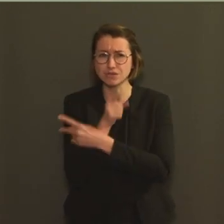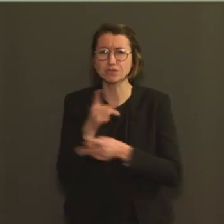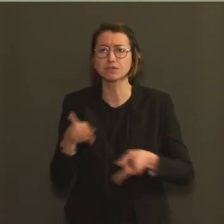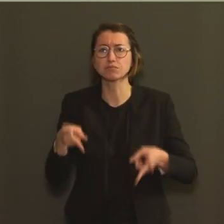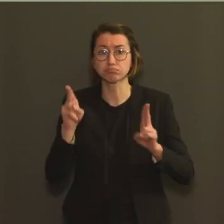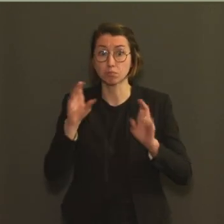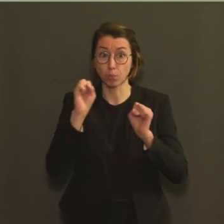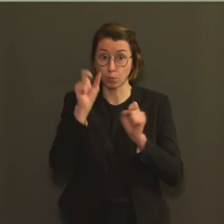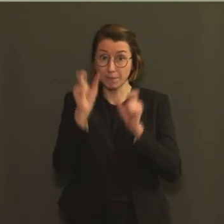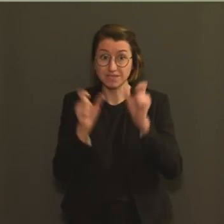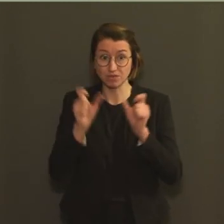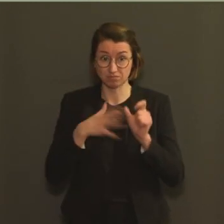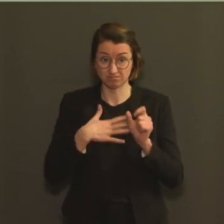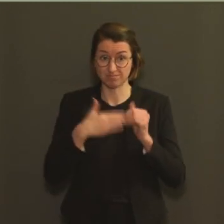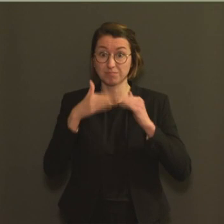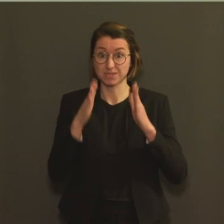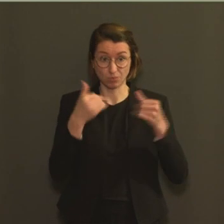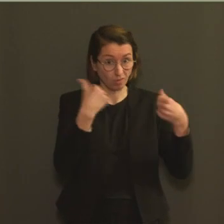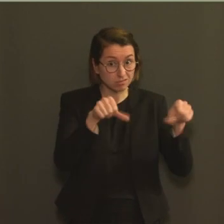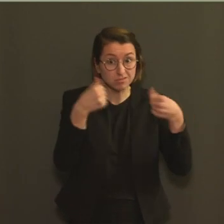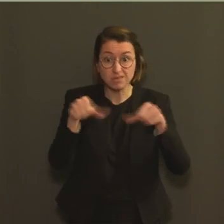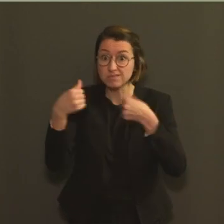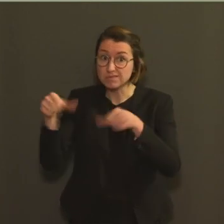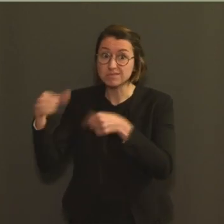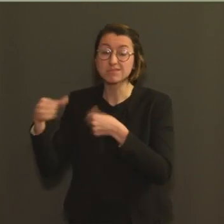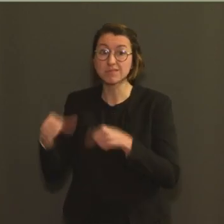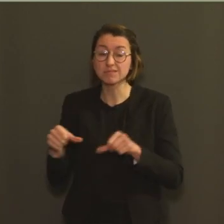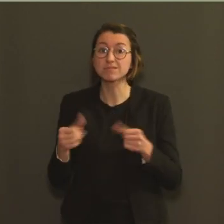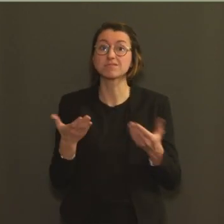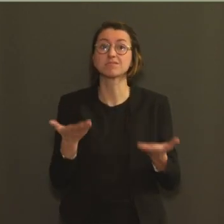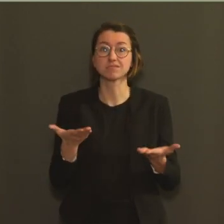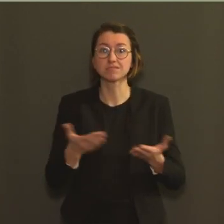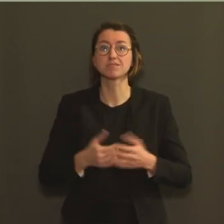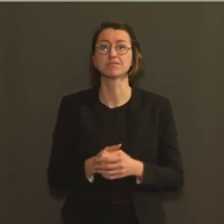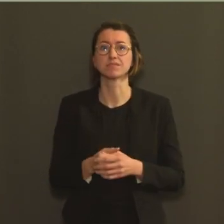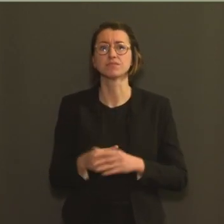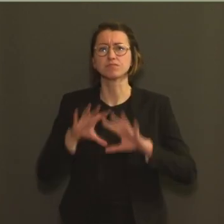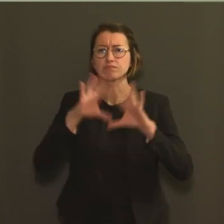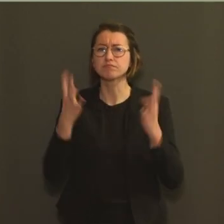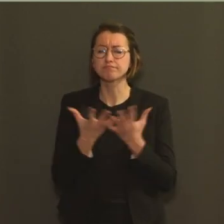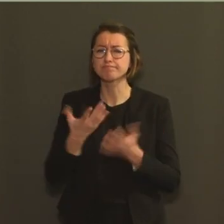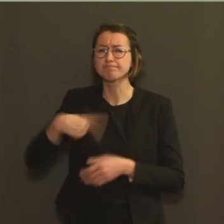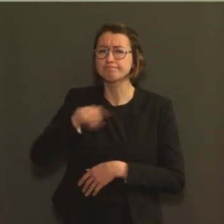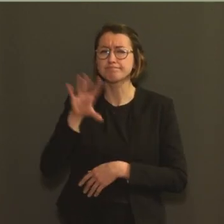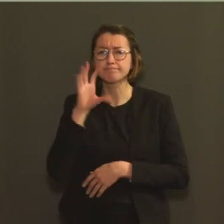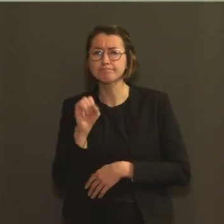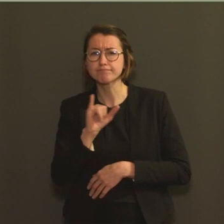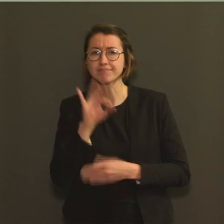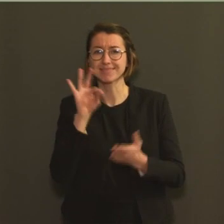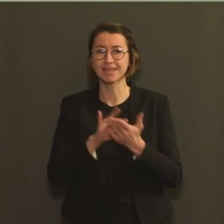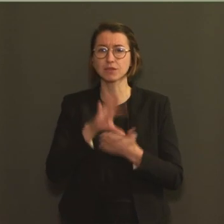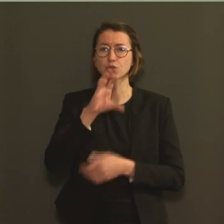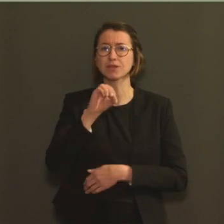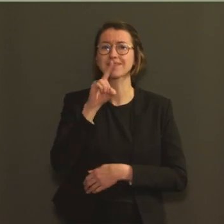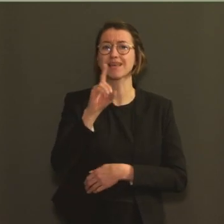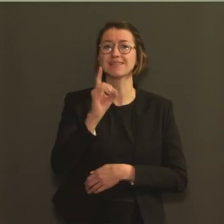maison. Globalement parlant, on se rend compte que le 31 décembre et le 1er janvier, par exemple,